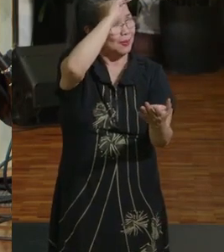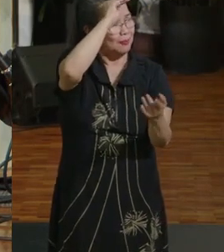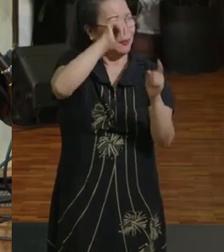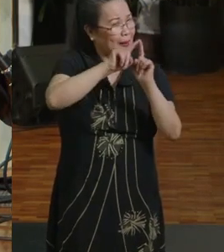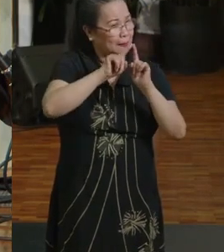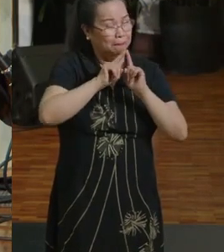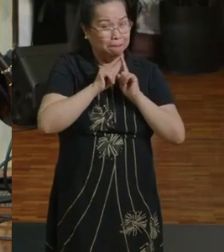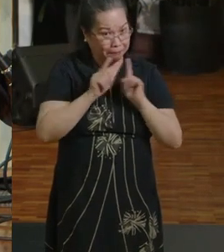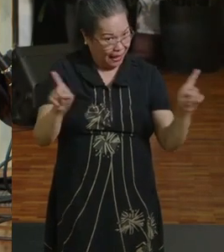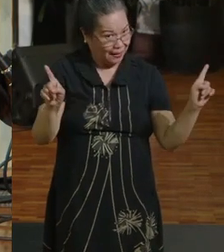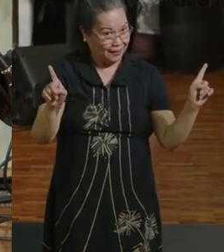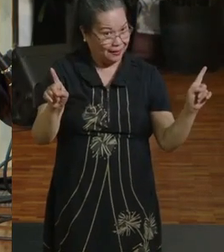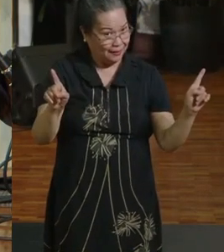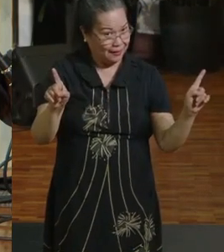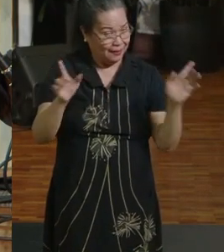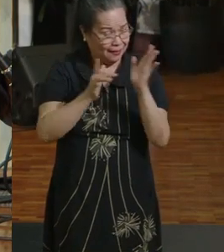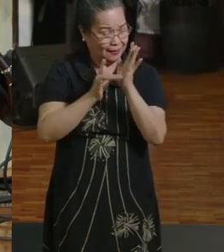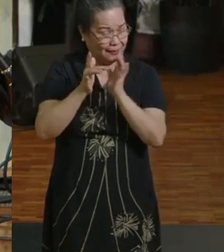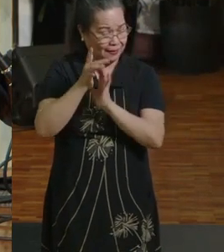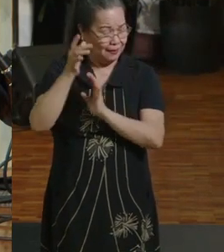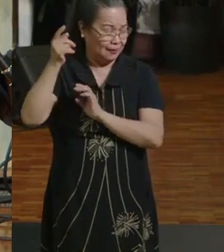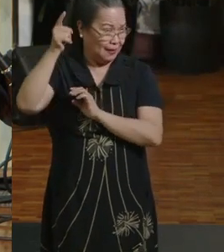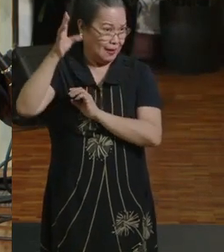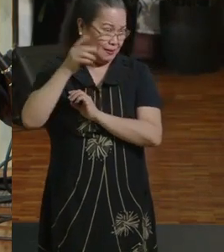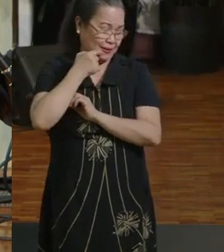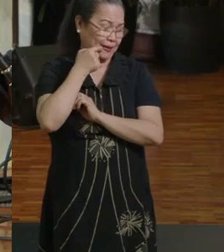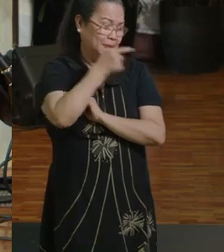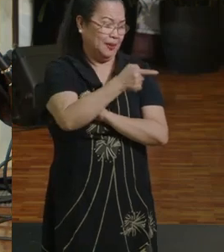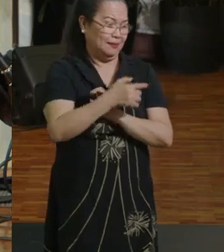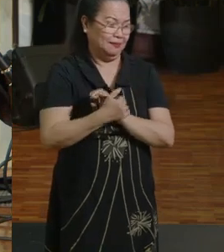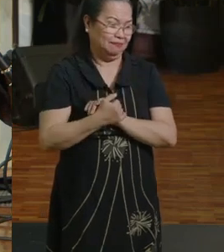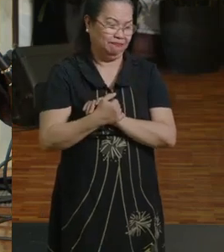Pero, sabi niya, but,